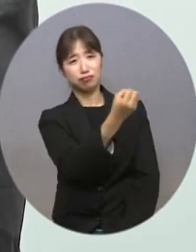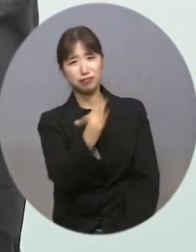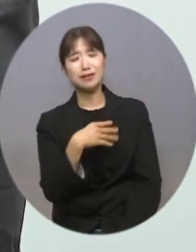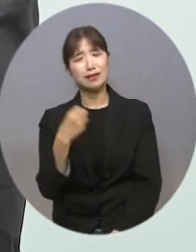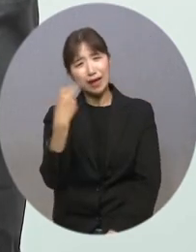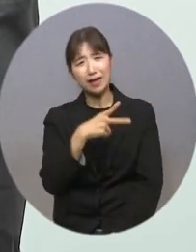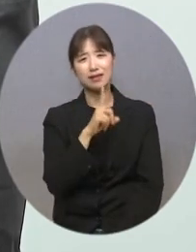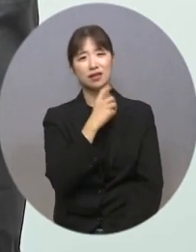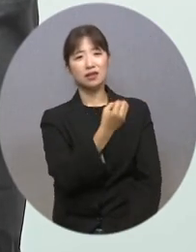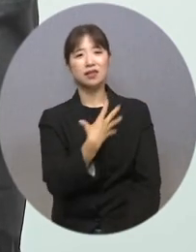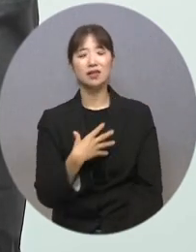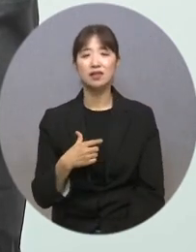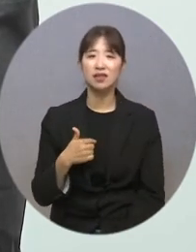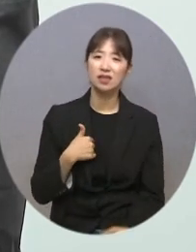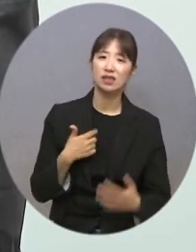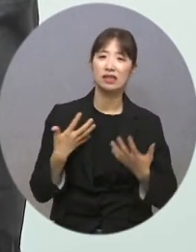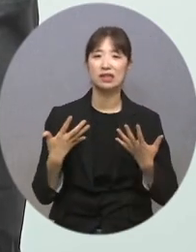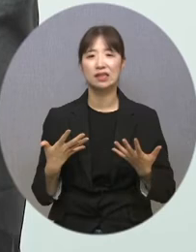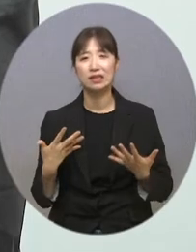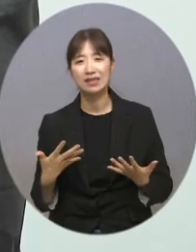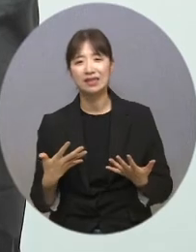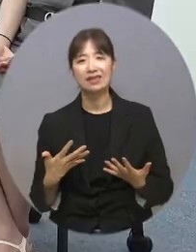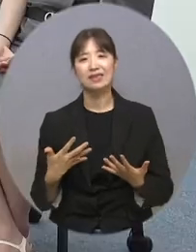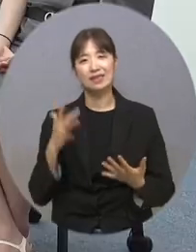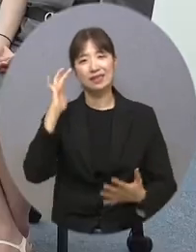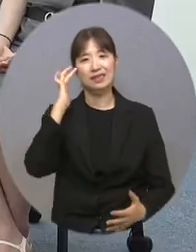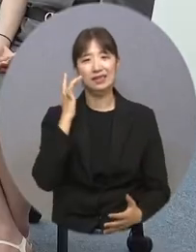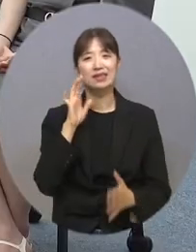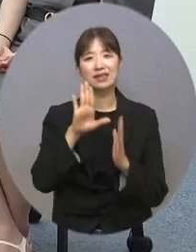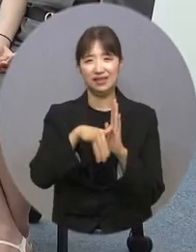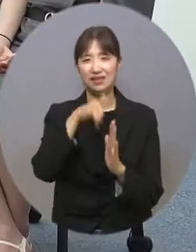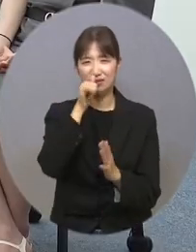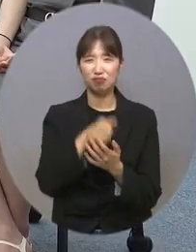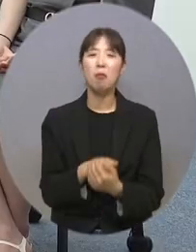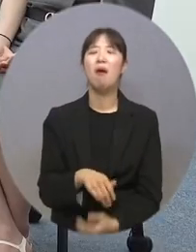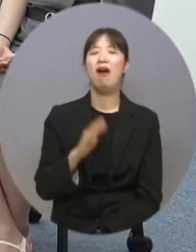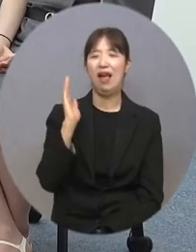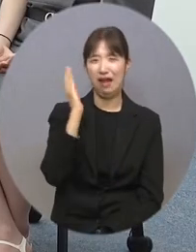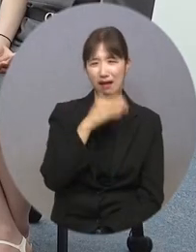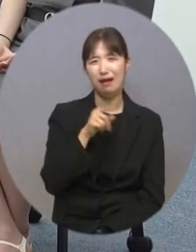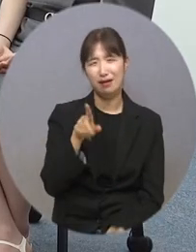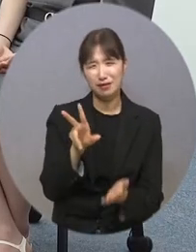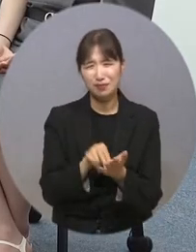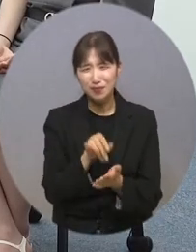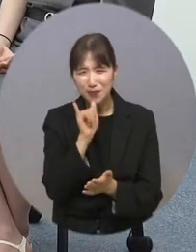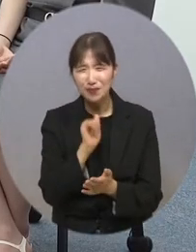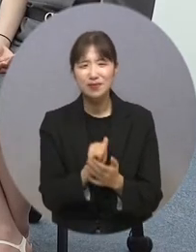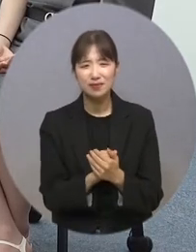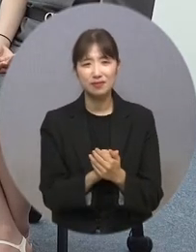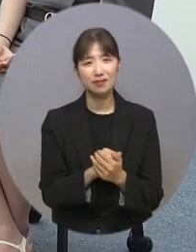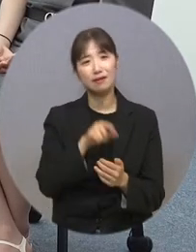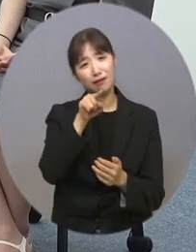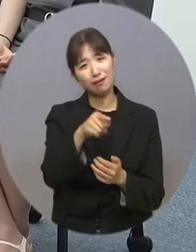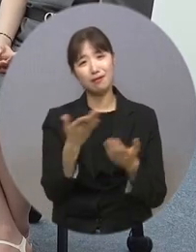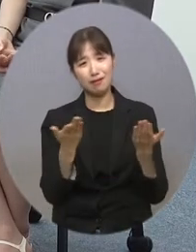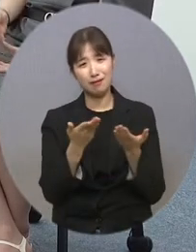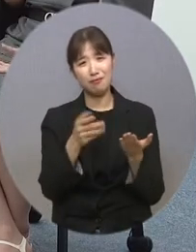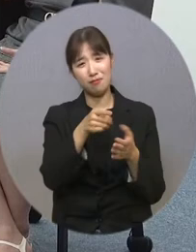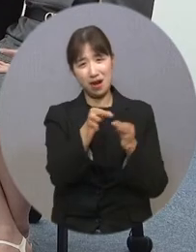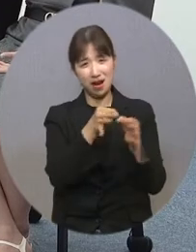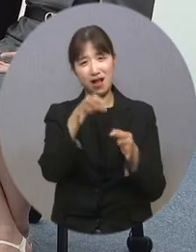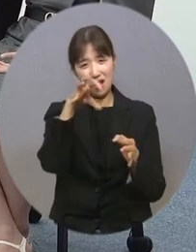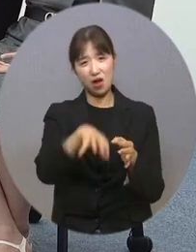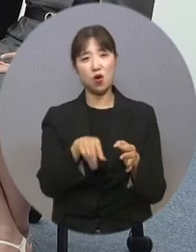가라고 애 이럴 땐 어떻게 해야되나 조금 4 또 황당한 경우가 있으셨군요 용이 그 그 매장에서 가셔서